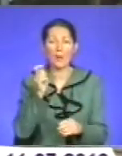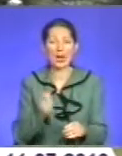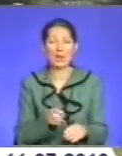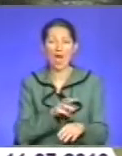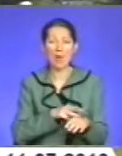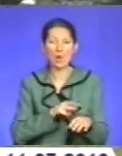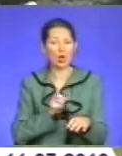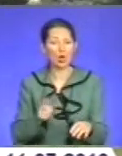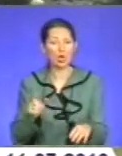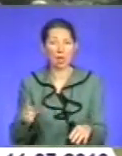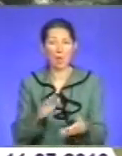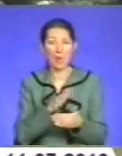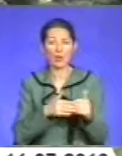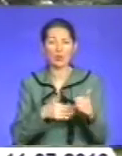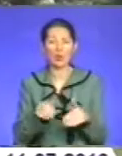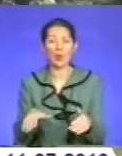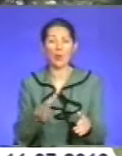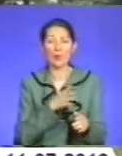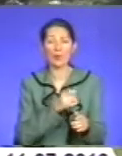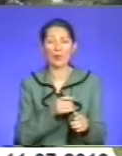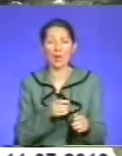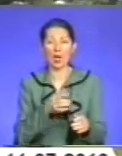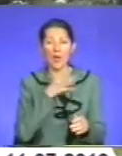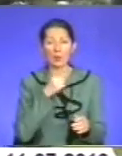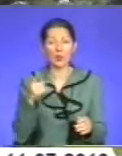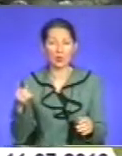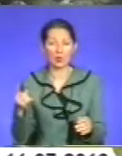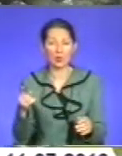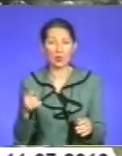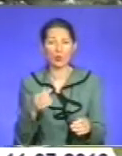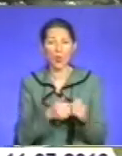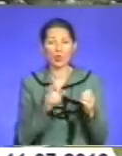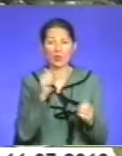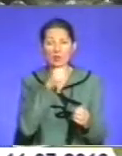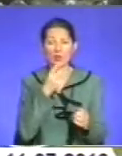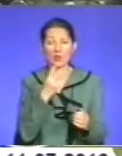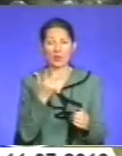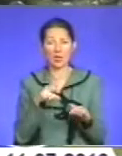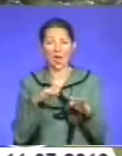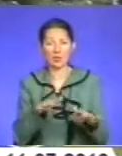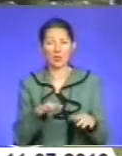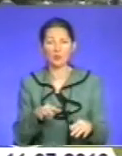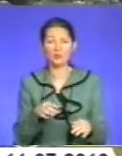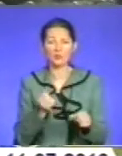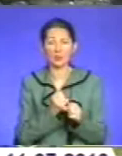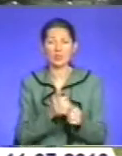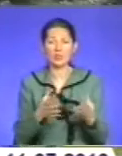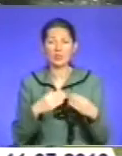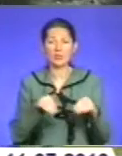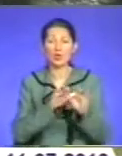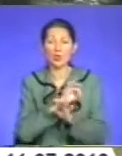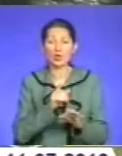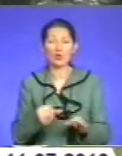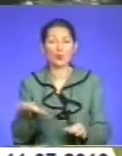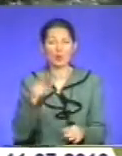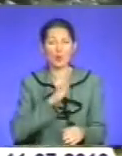Ну, практично на протязі сезону кожного року десь 2-3 акції вони приходять, що робимо спільні проекти, щоб всім було цікаво,